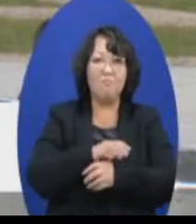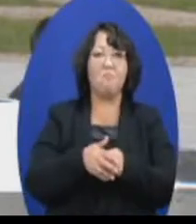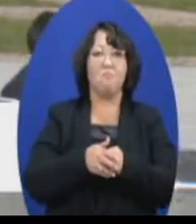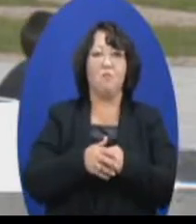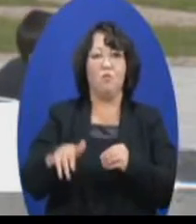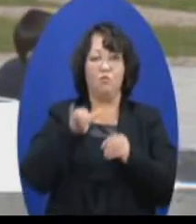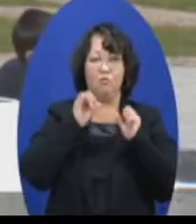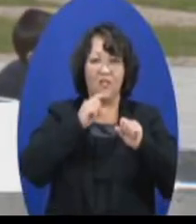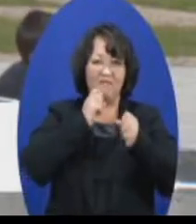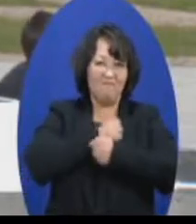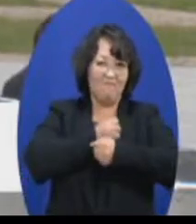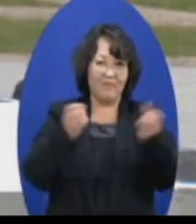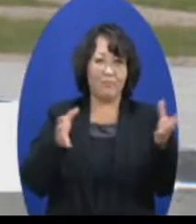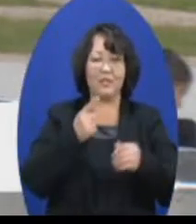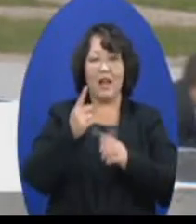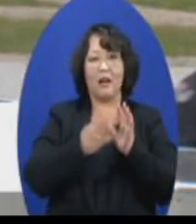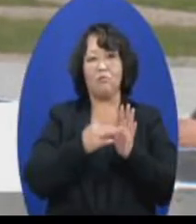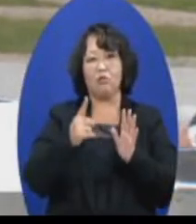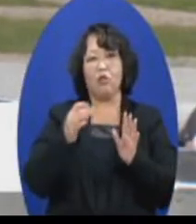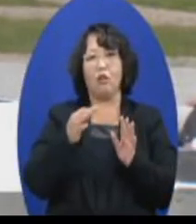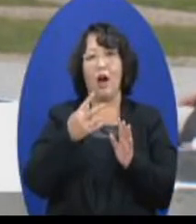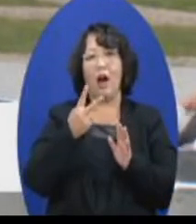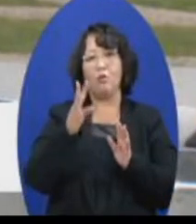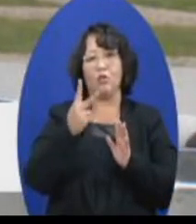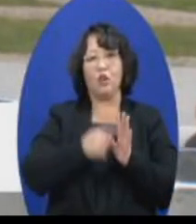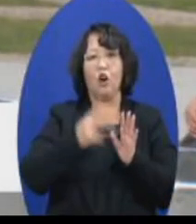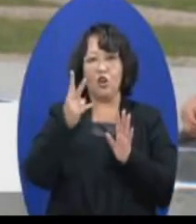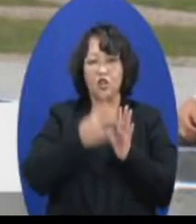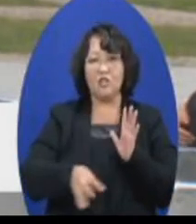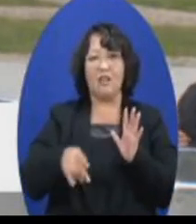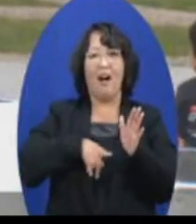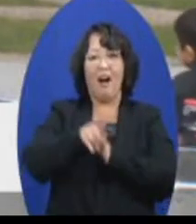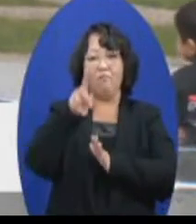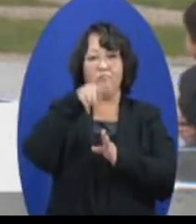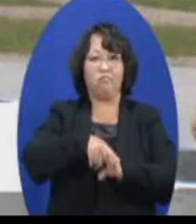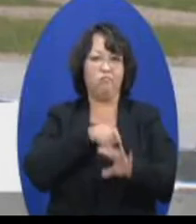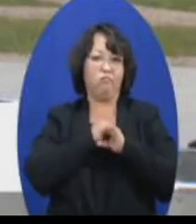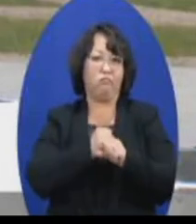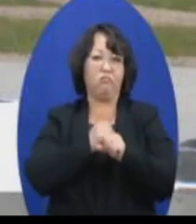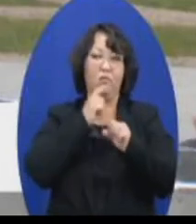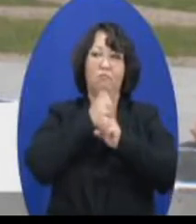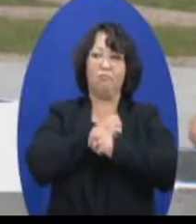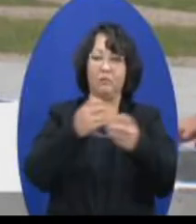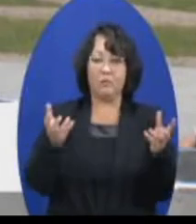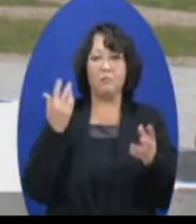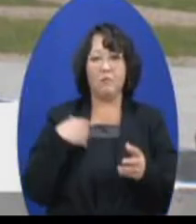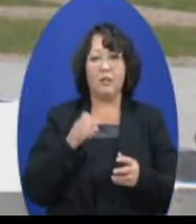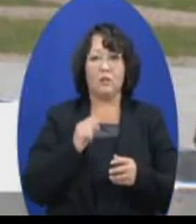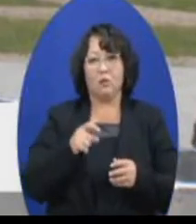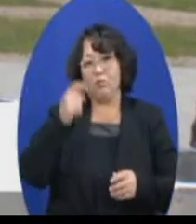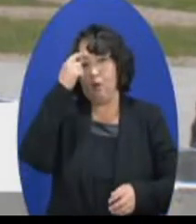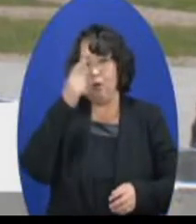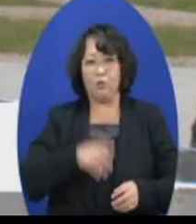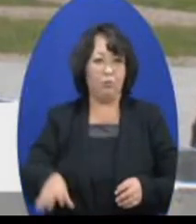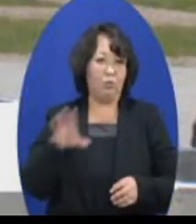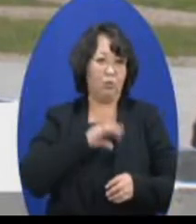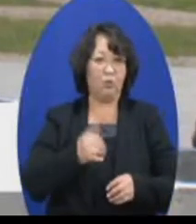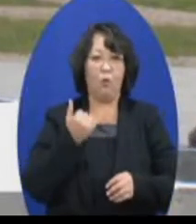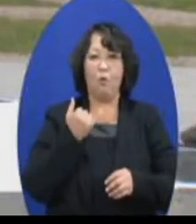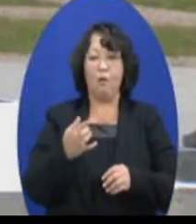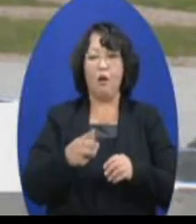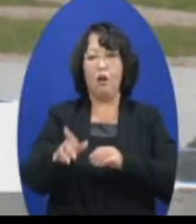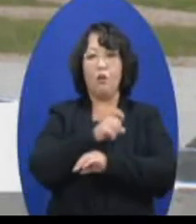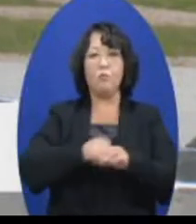мөрлөхдөө 1911 оны 19-29-нд эндээс мордож ирсэн гэж тийм байдаг. Тийм учраас энэ бол одоо монголчууд